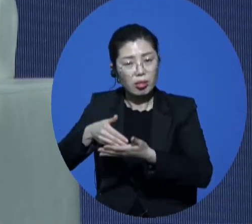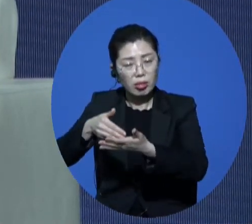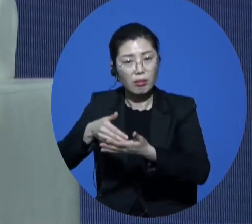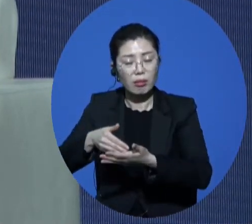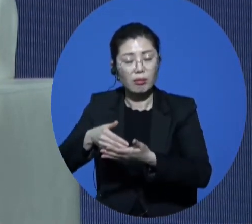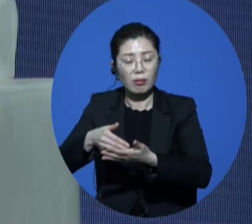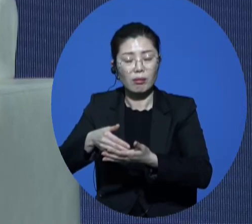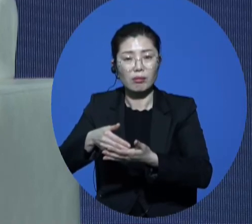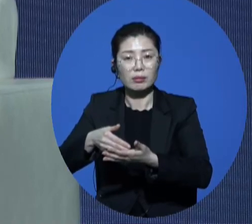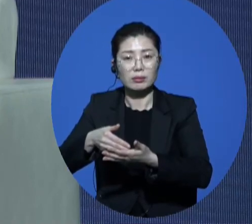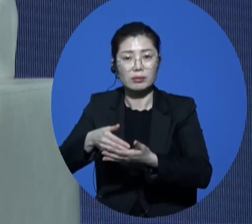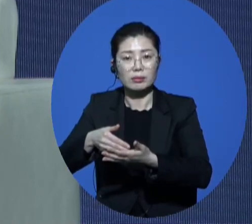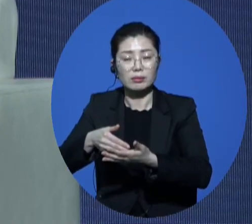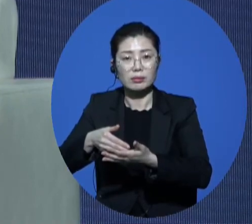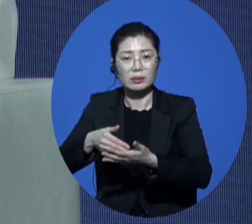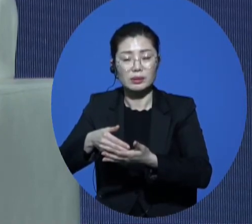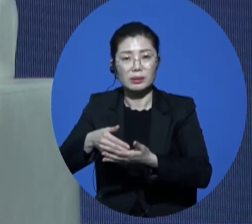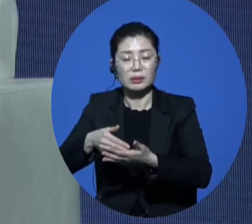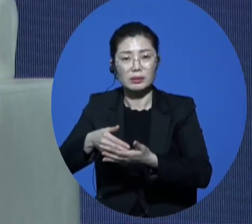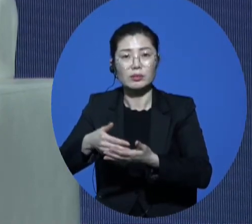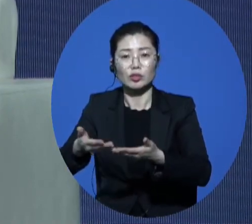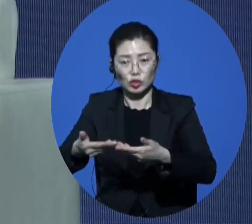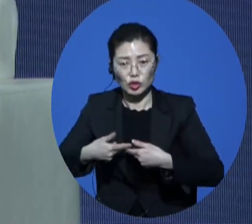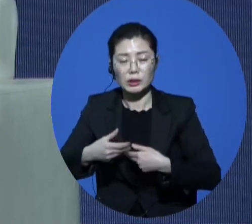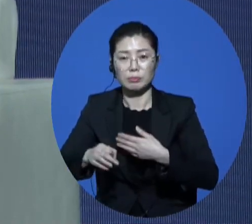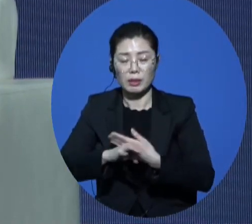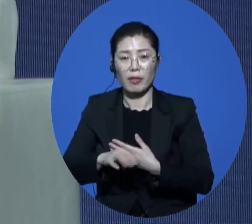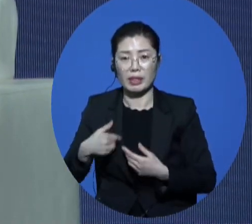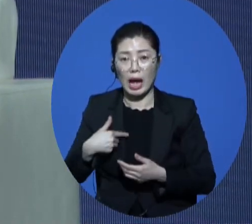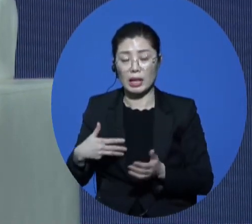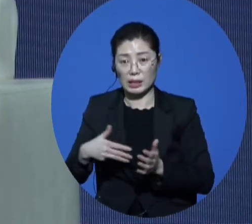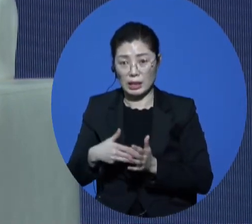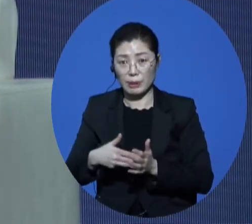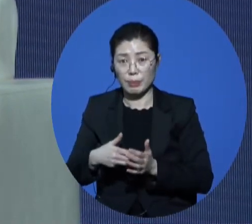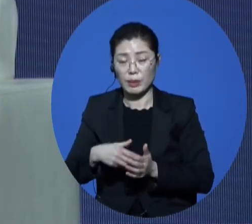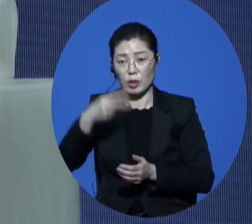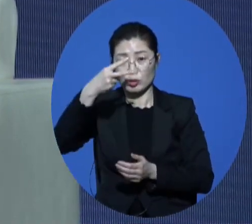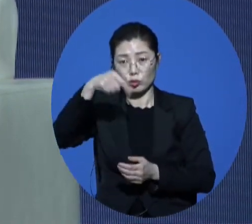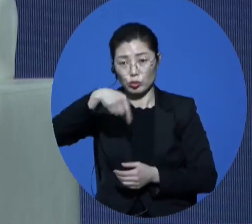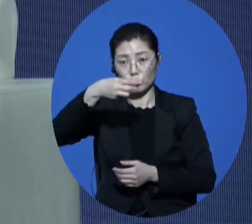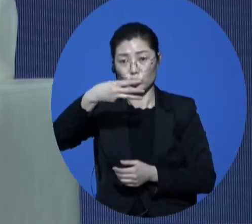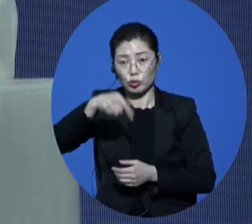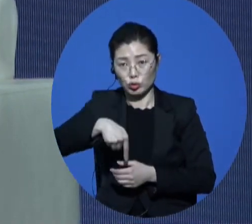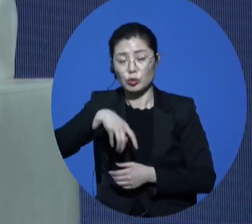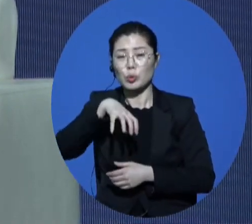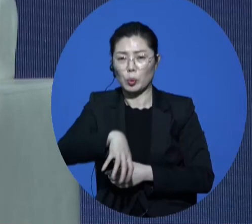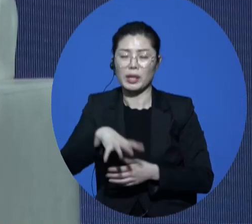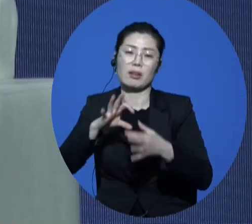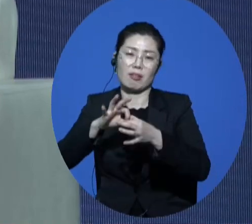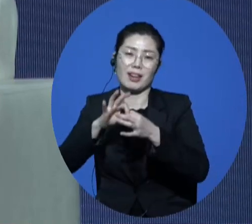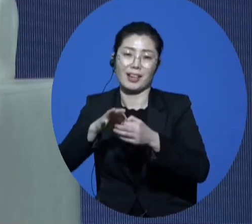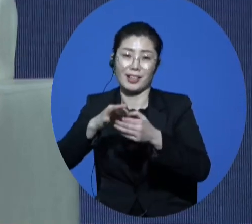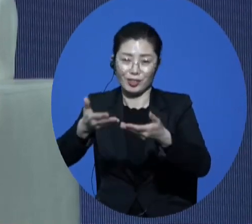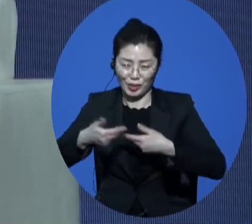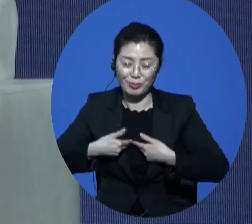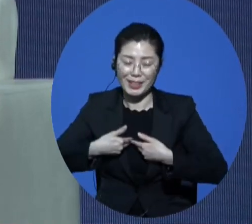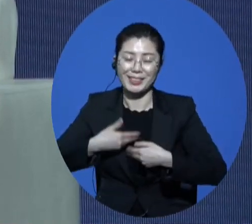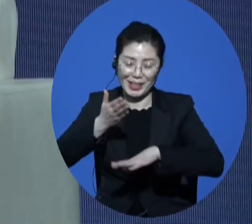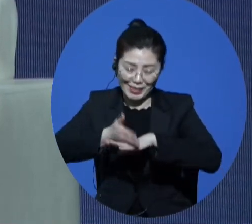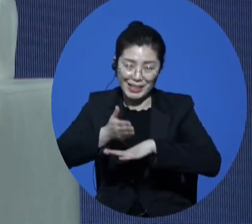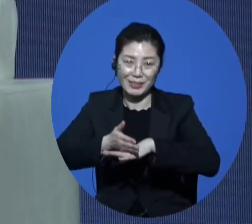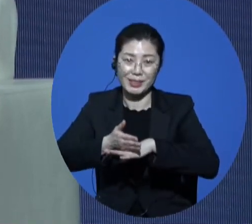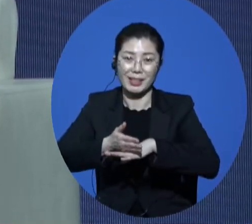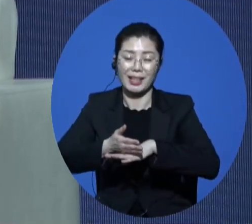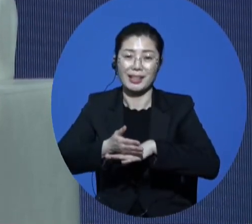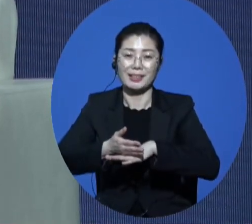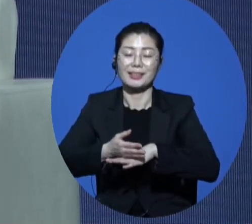혹시 나눠주실 부분이 있으면 제가 속한 사단법인 두루나 장애인법 연구회로 연락 주시면 좋겠습니다. 네, 앞으로도